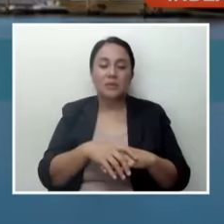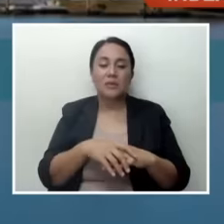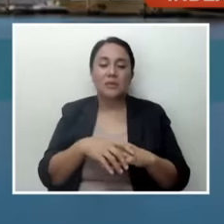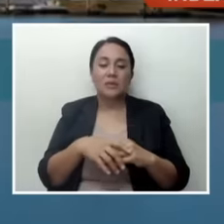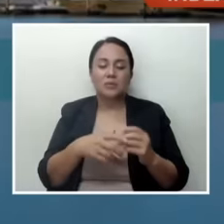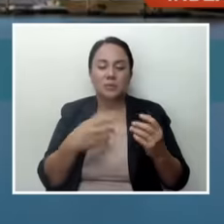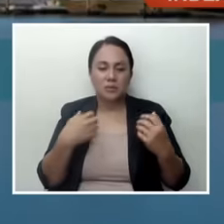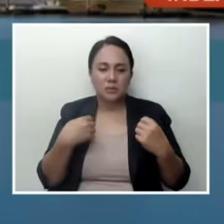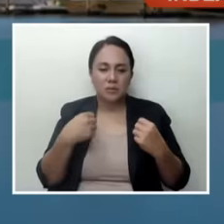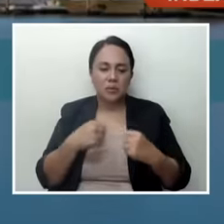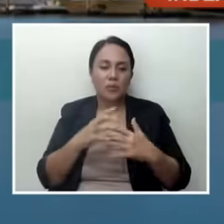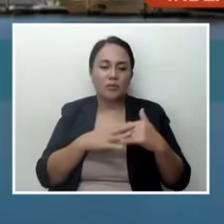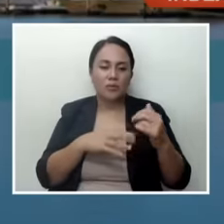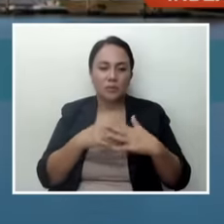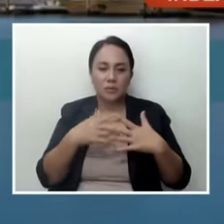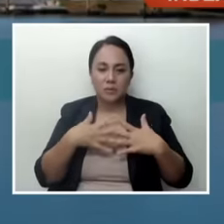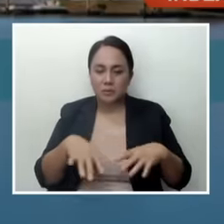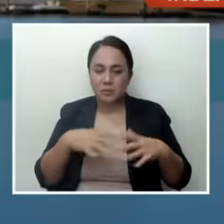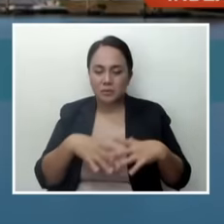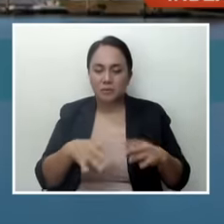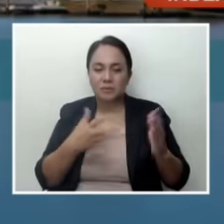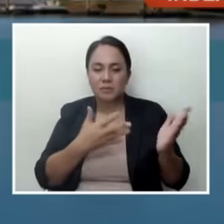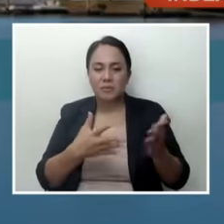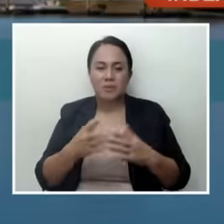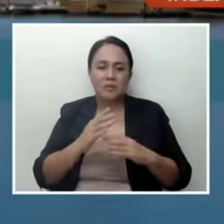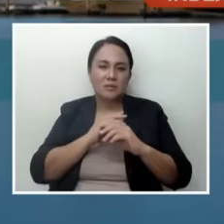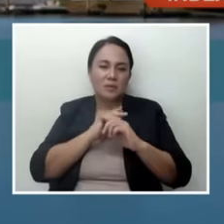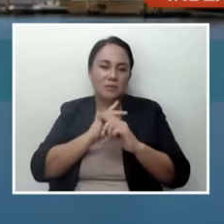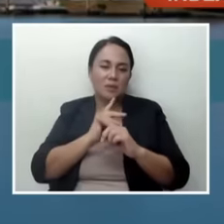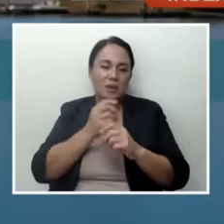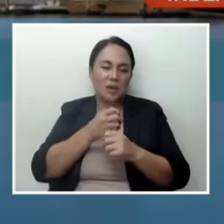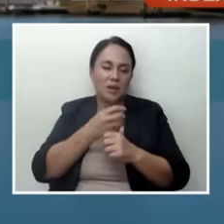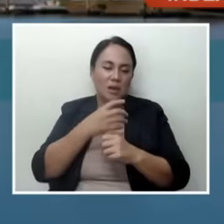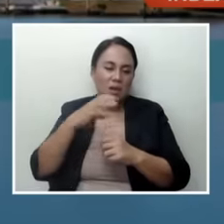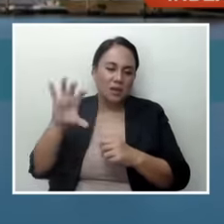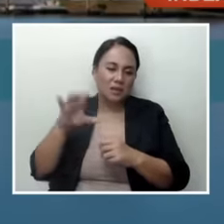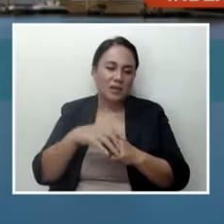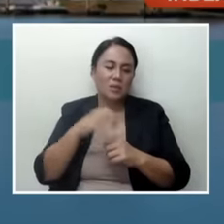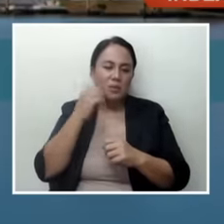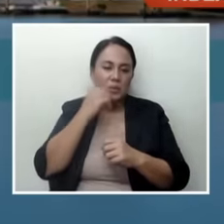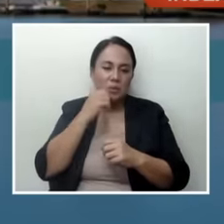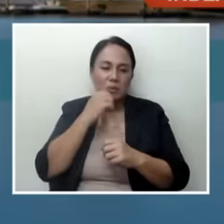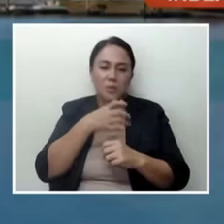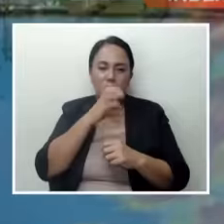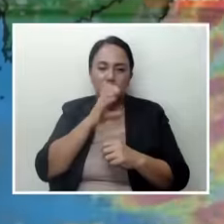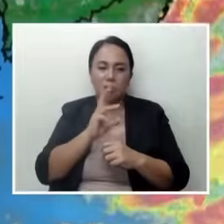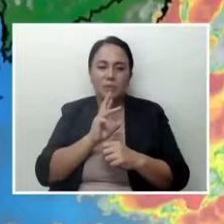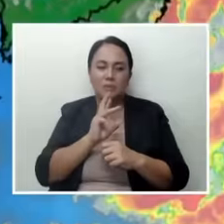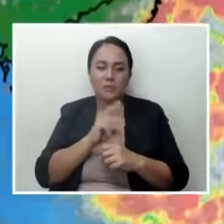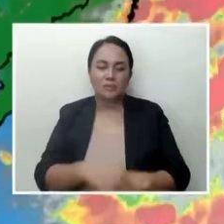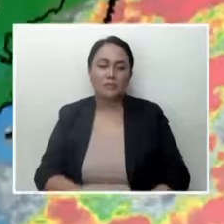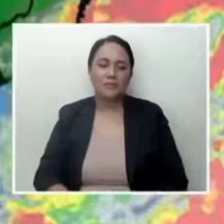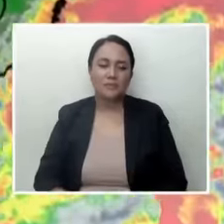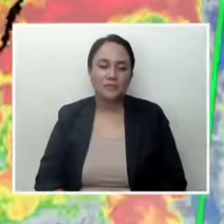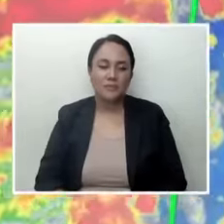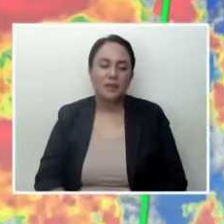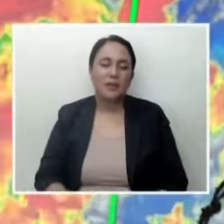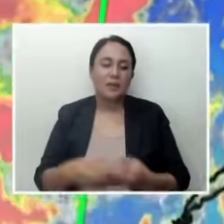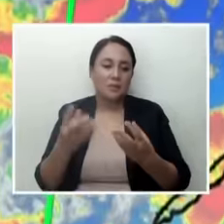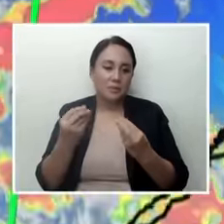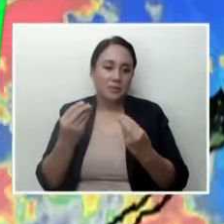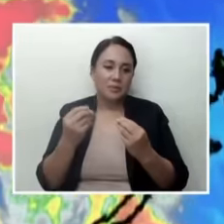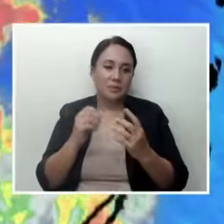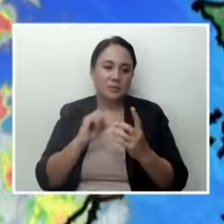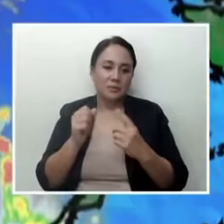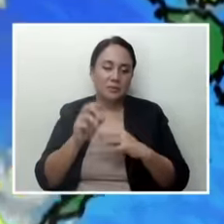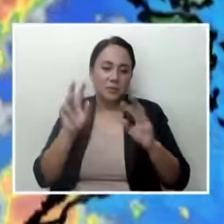magsuot po ng komportableng damit, magbaon ng pananggalang sa init at dalasan ang pag-inom ng tubig. Yan po ang update sa lagay ng